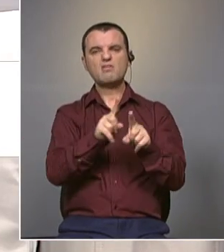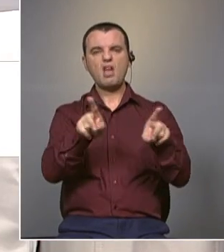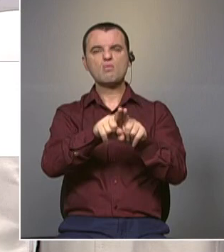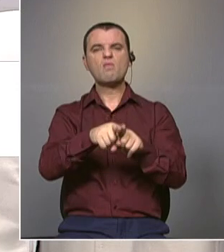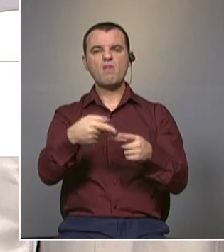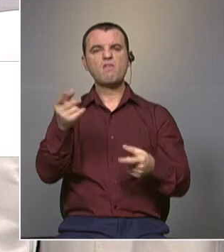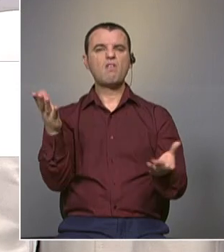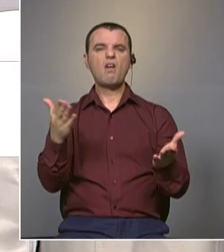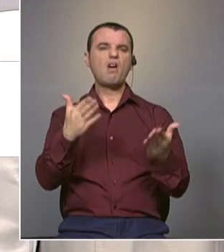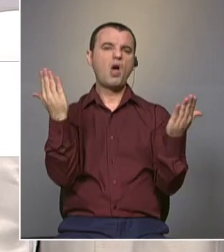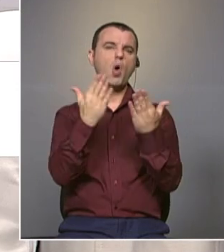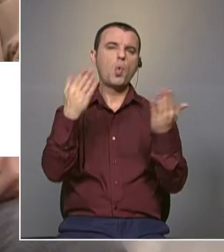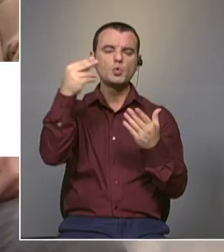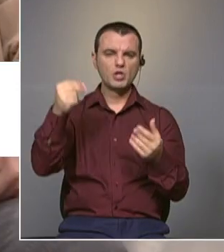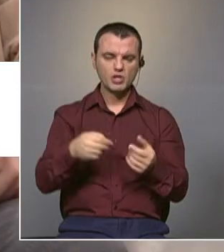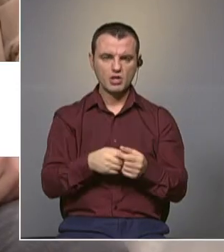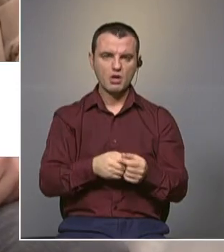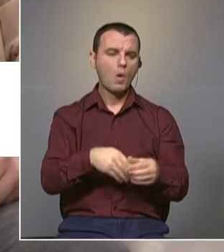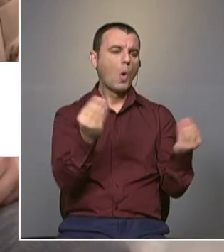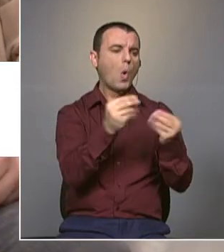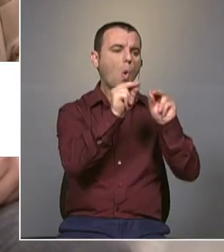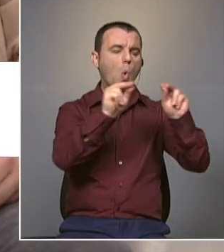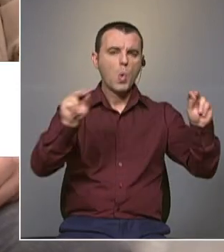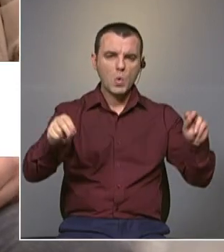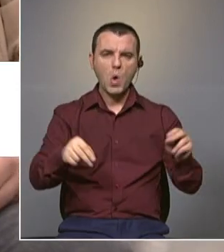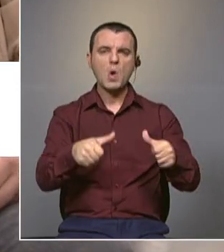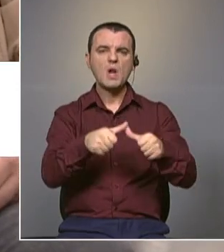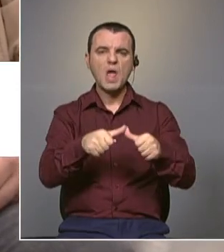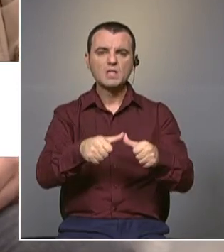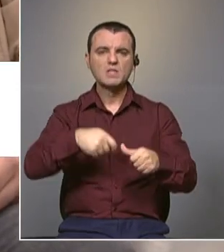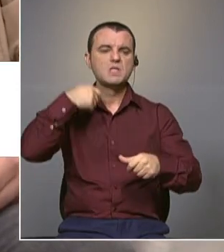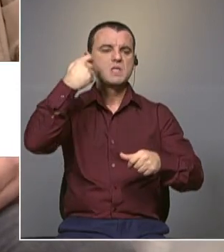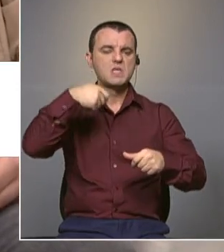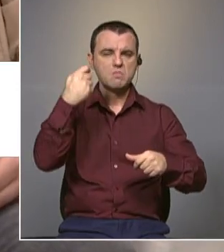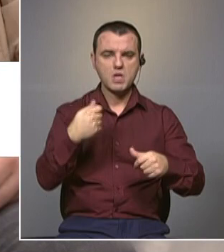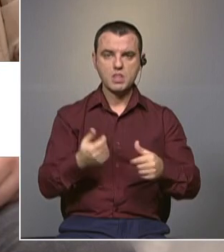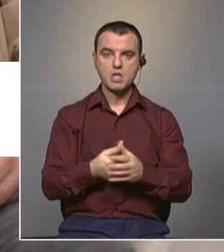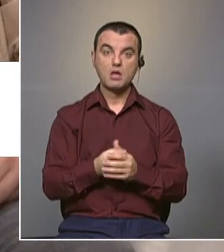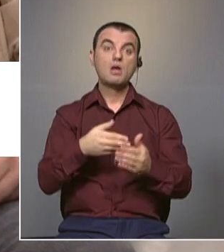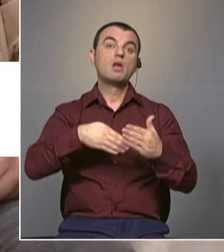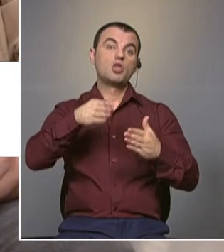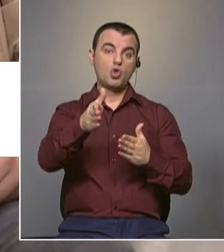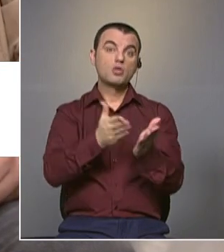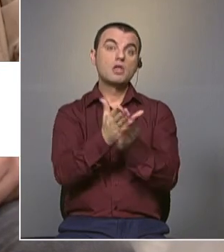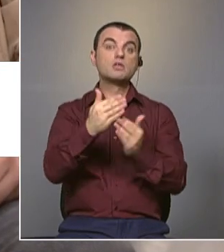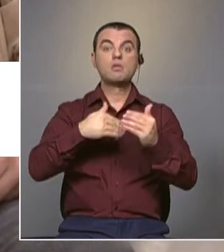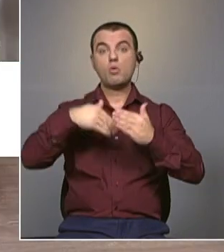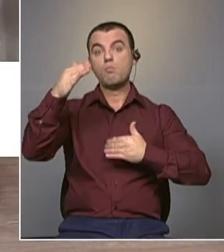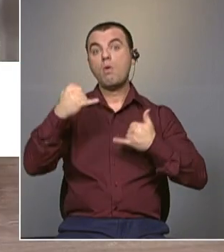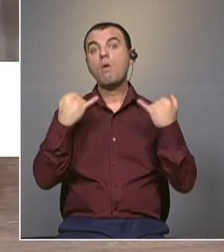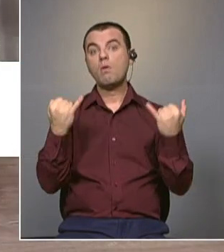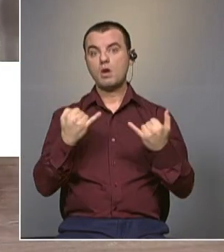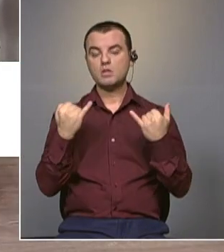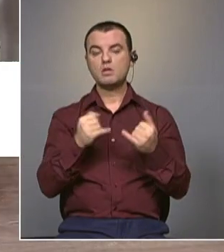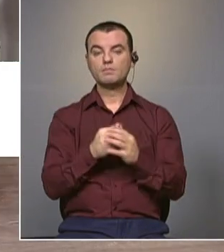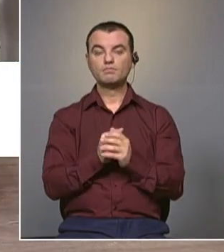записвате, да ви изпитват? Абсолютно. Този е по-различен. Научава се много по-лесно и неусетно. Как реагират